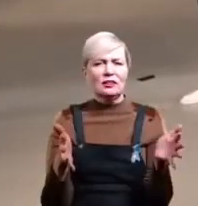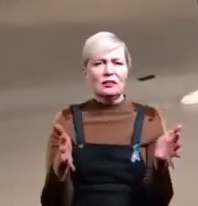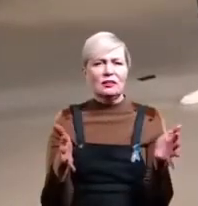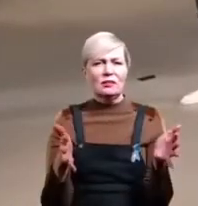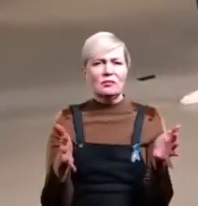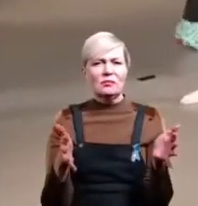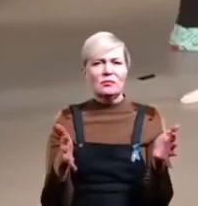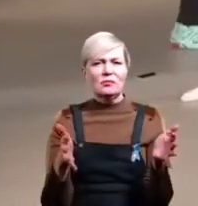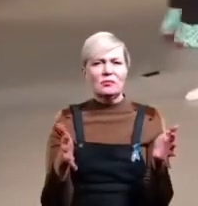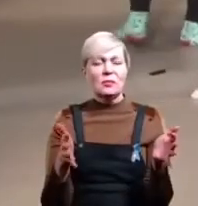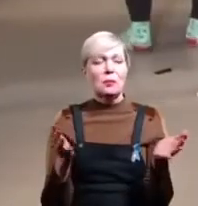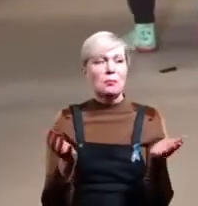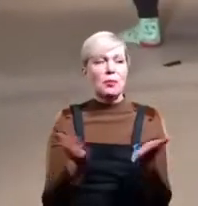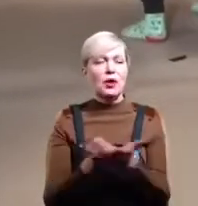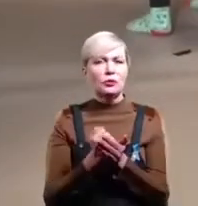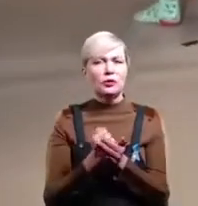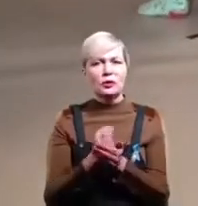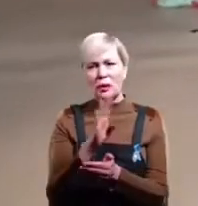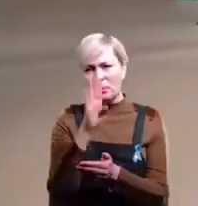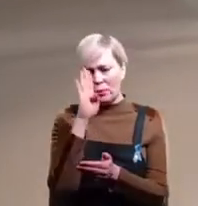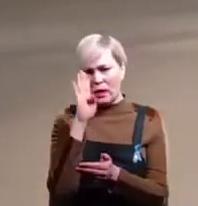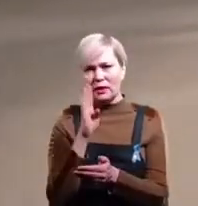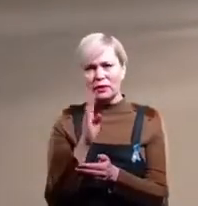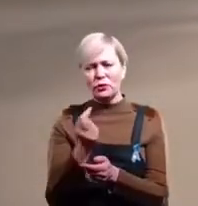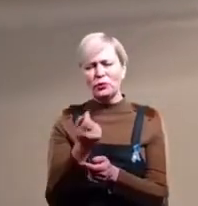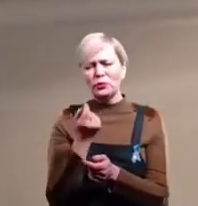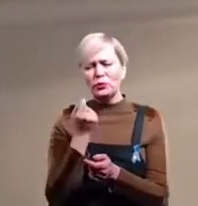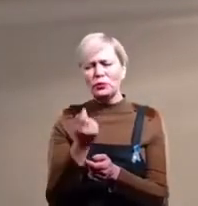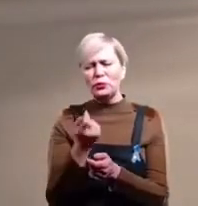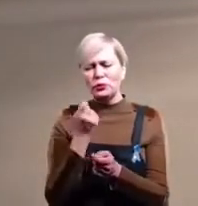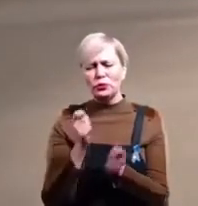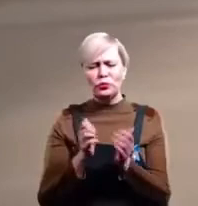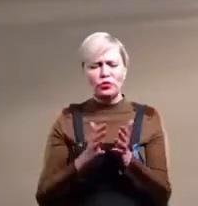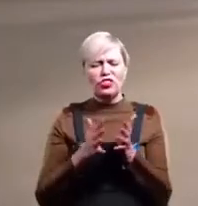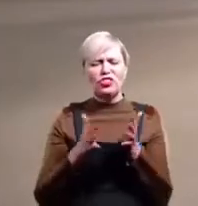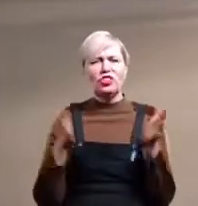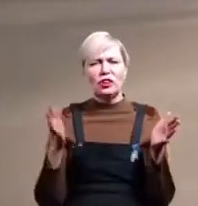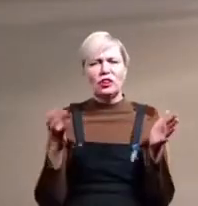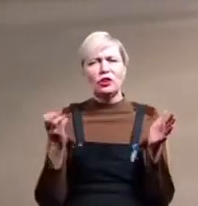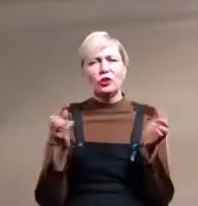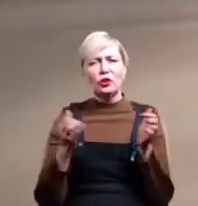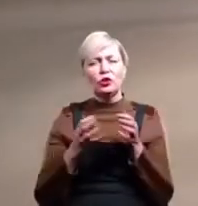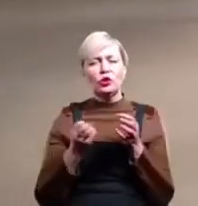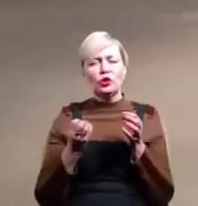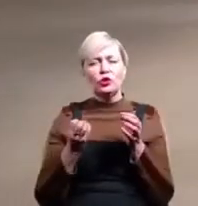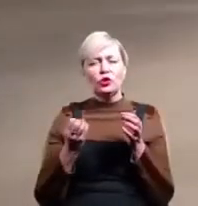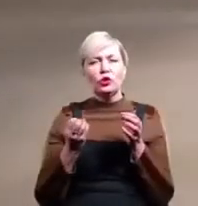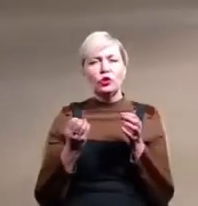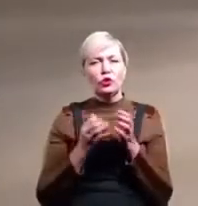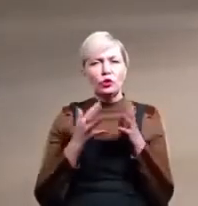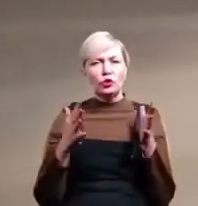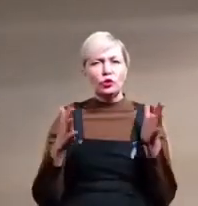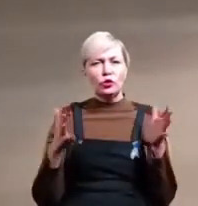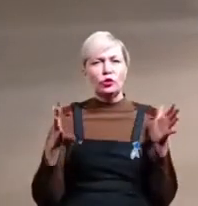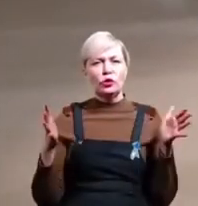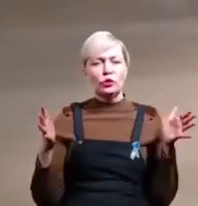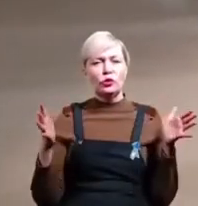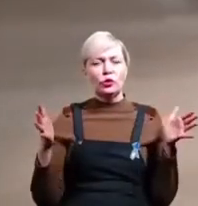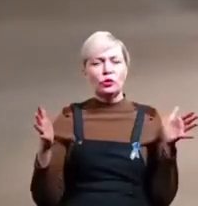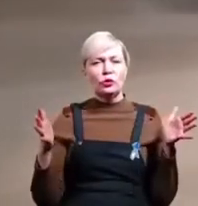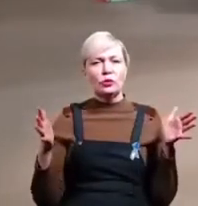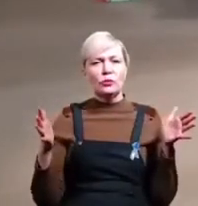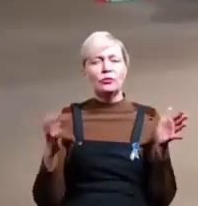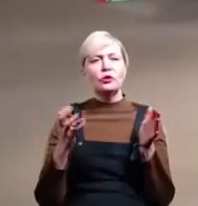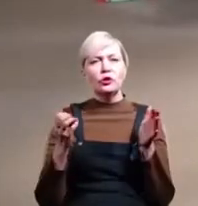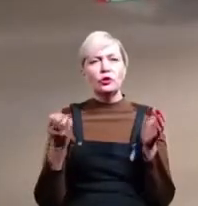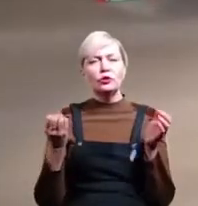То есть получится, парни будут чуть-чуть шире становиться. Еще. Еще, Миш, еще.